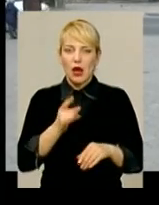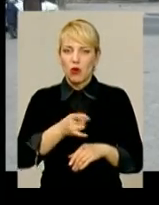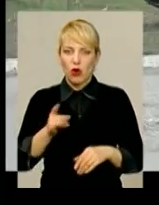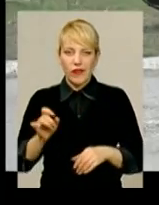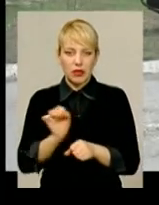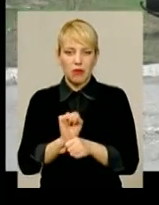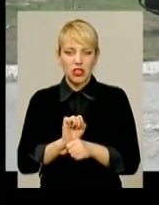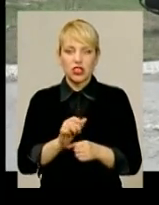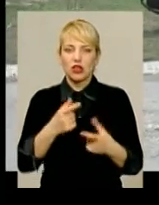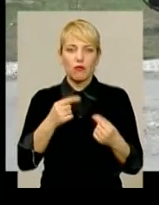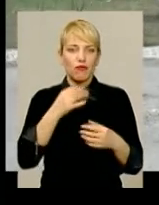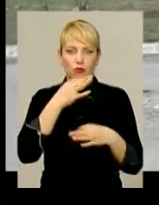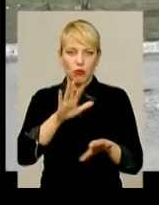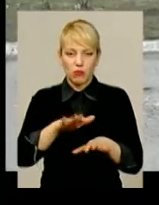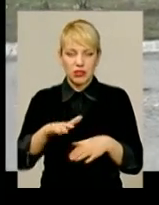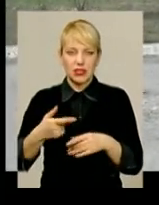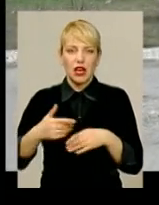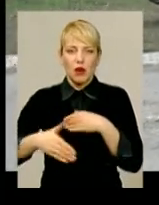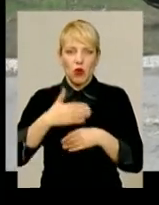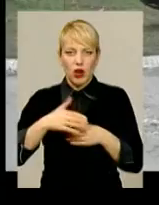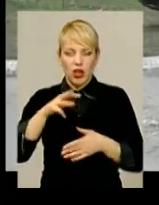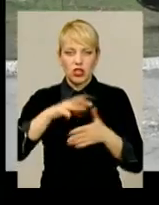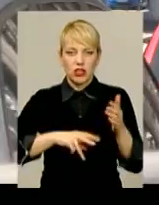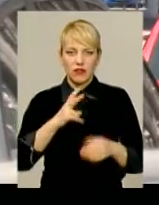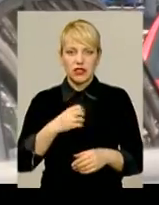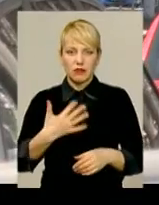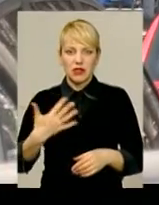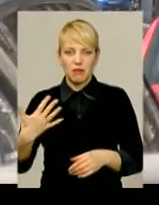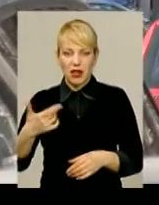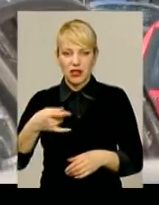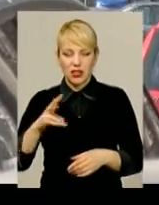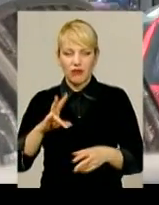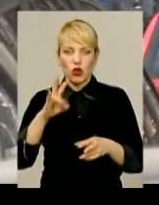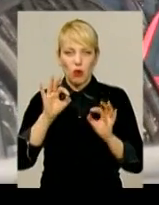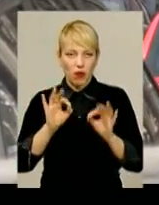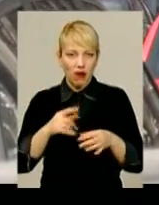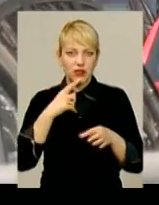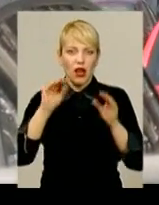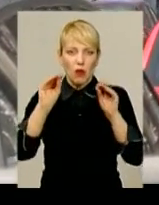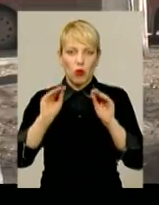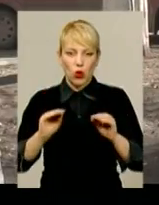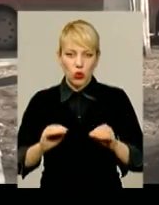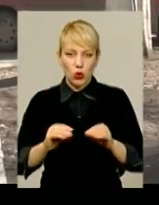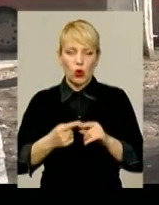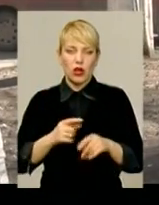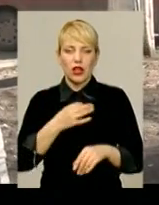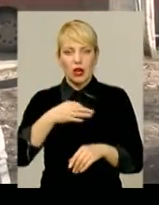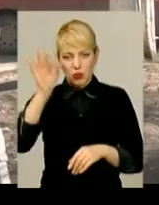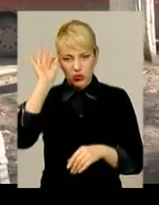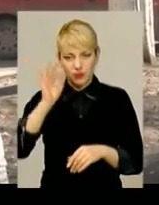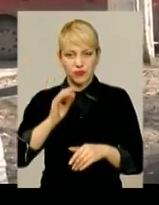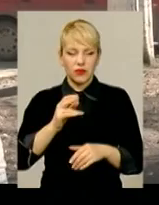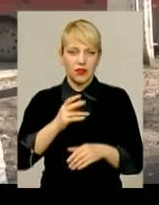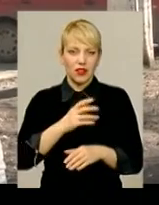заборонено законом. Покарання – штраф 255 гривень. Щоправда, складати протоколи на таких порушників – метод не дуже